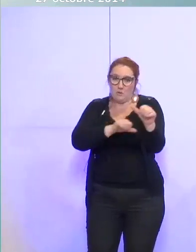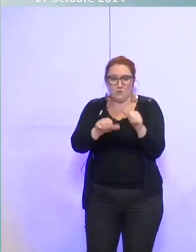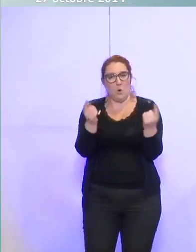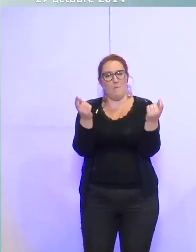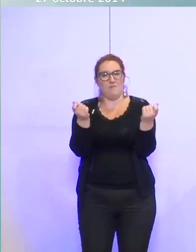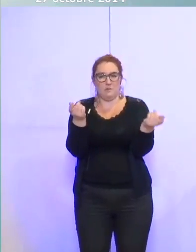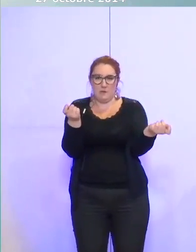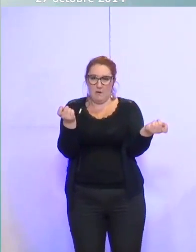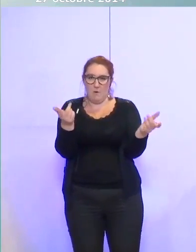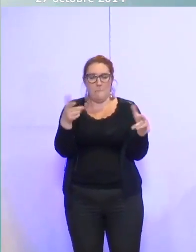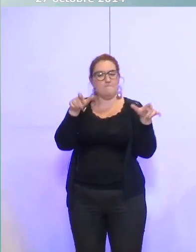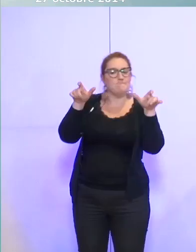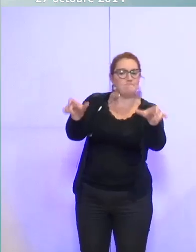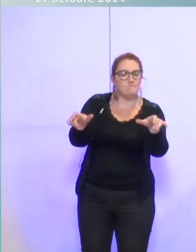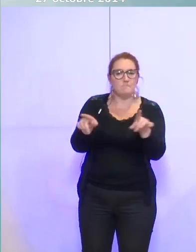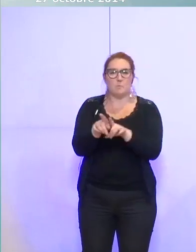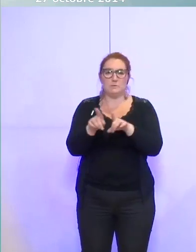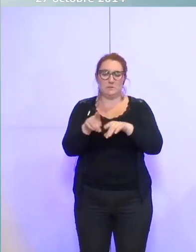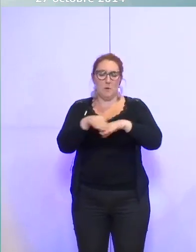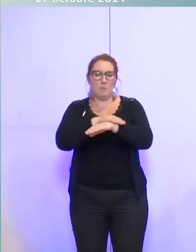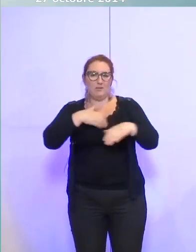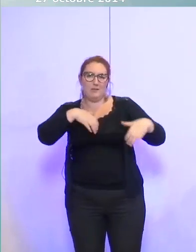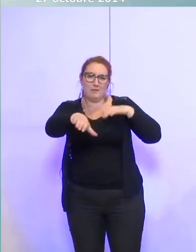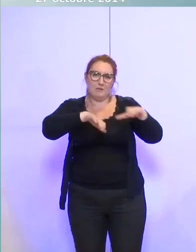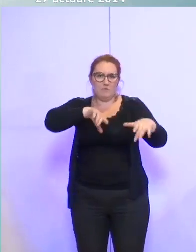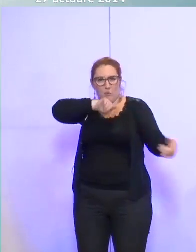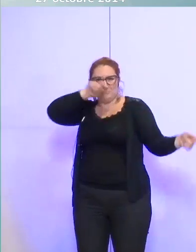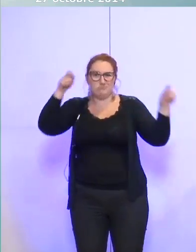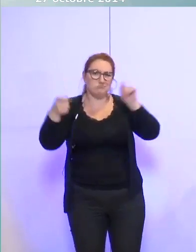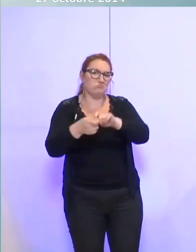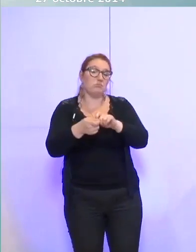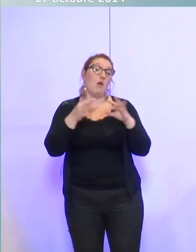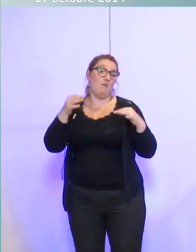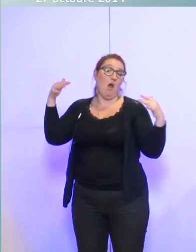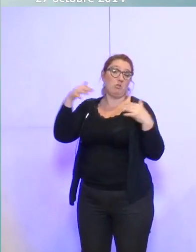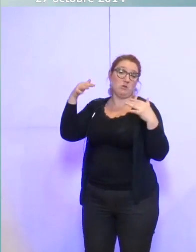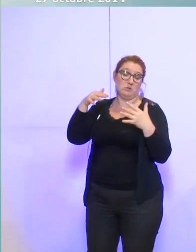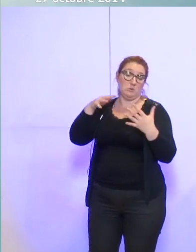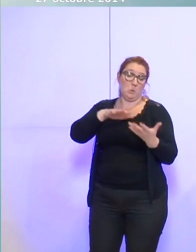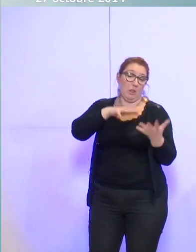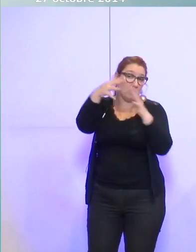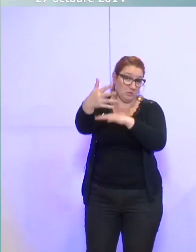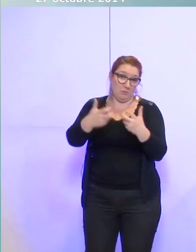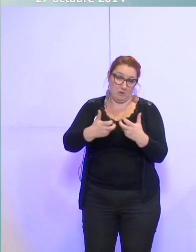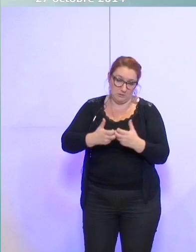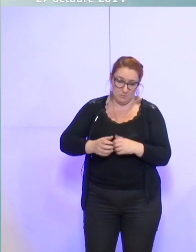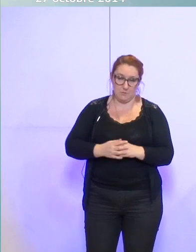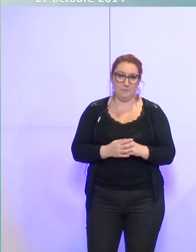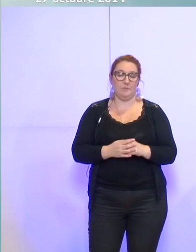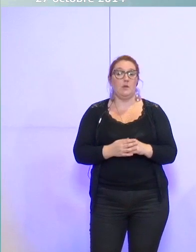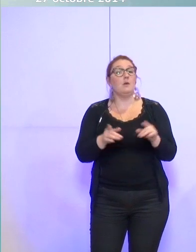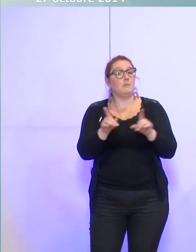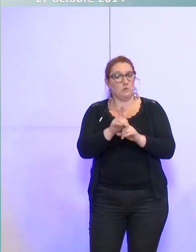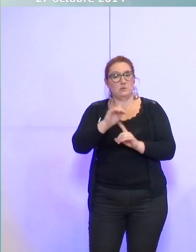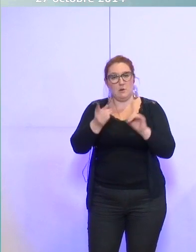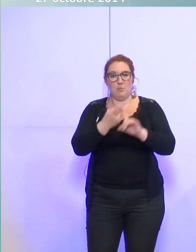profonde sur les politiques d'investissement autour de la transition énergétique, dans également la